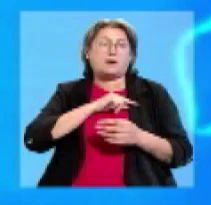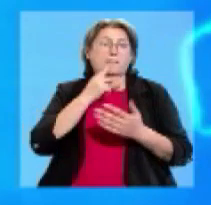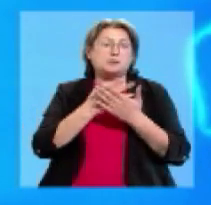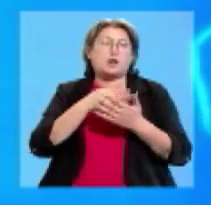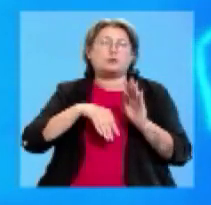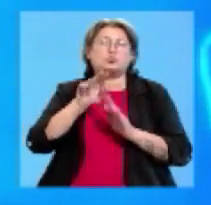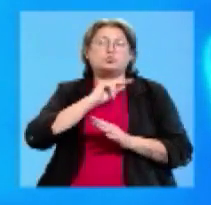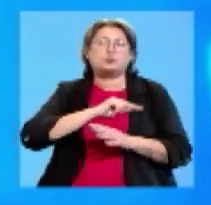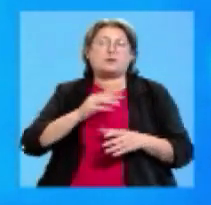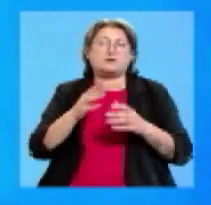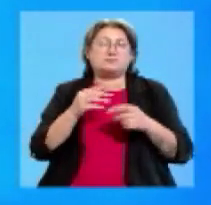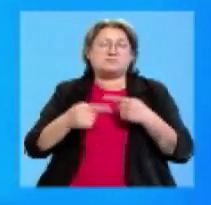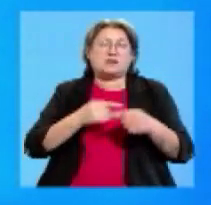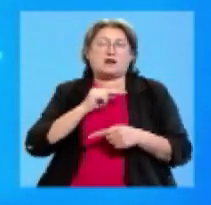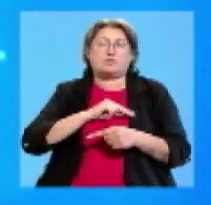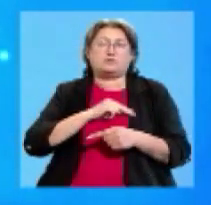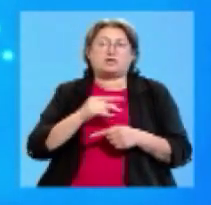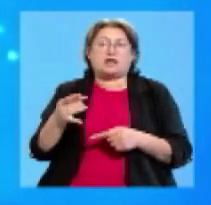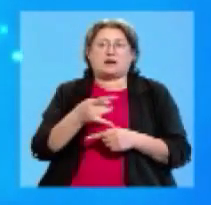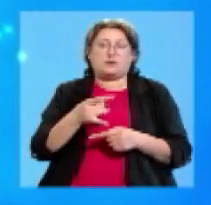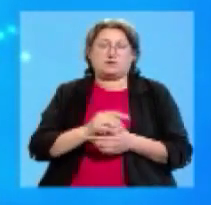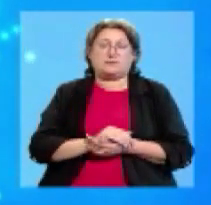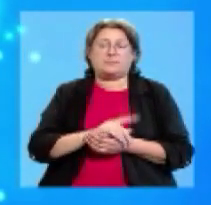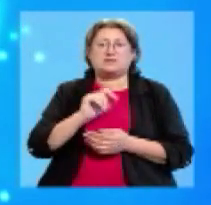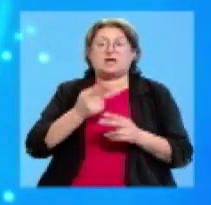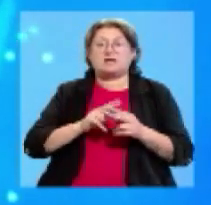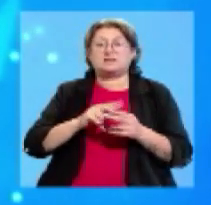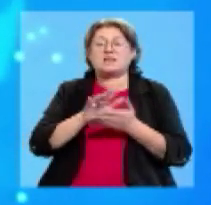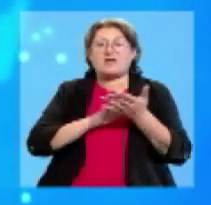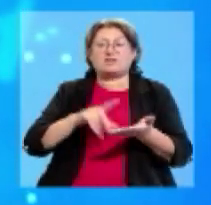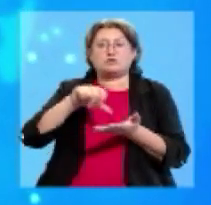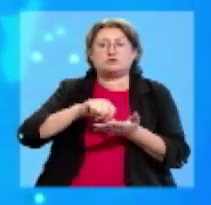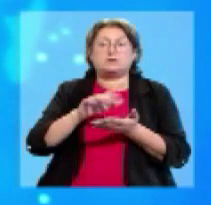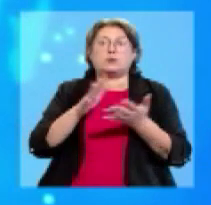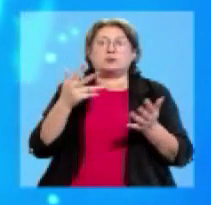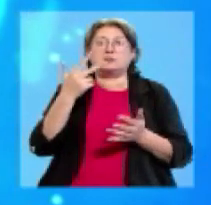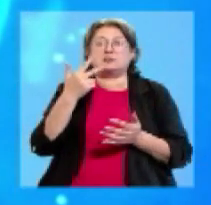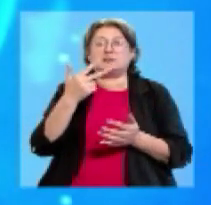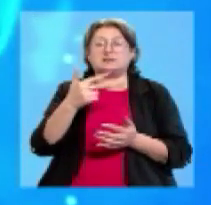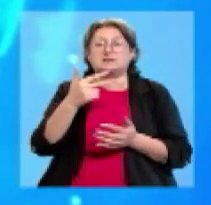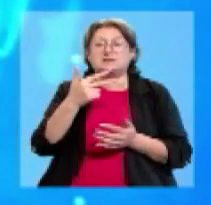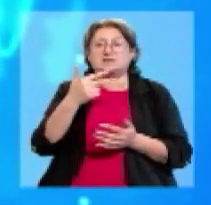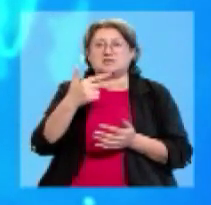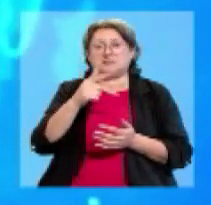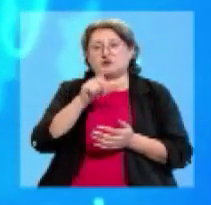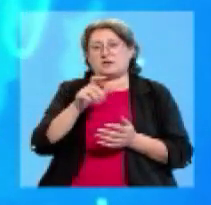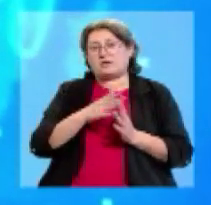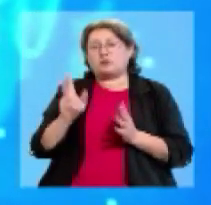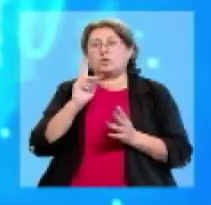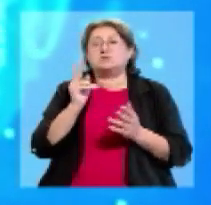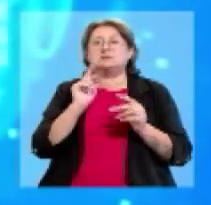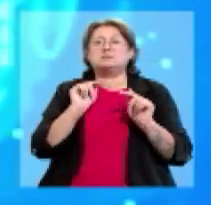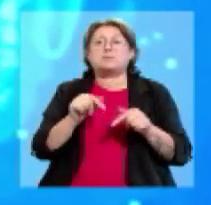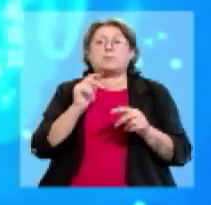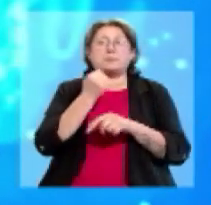лучшие трудовые династии и работники региона. Заявки на участие отправили более 30 человек. О том, кто стал